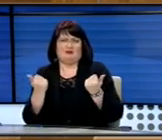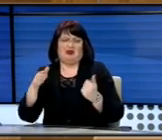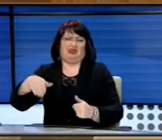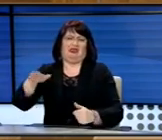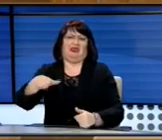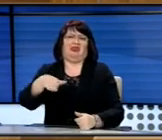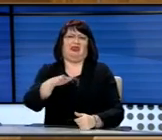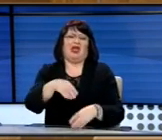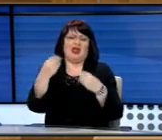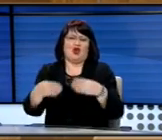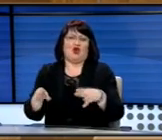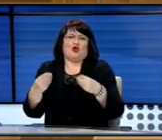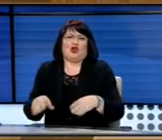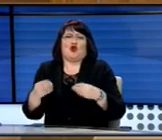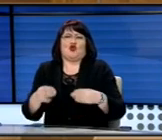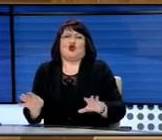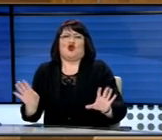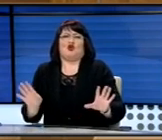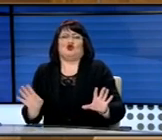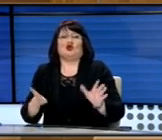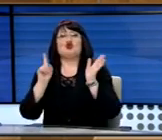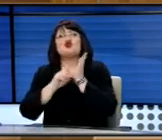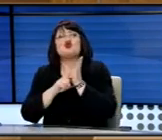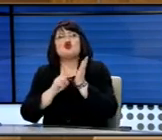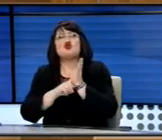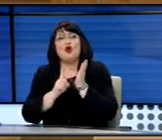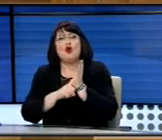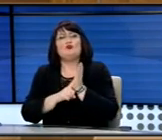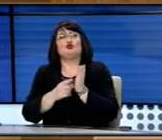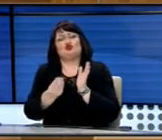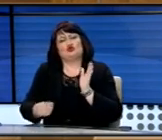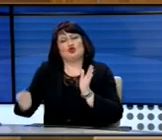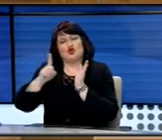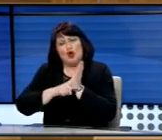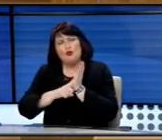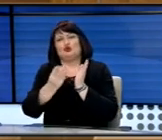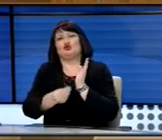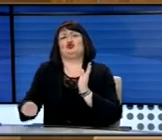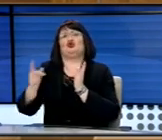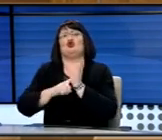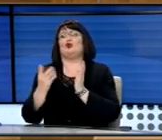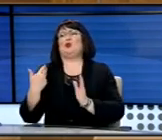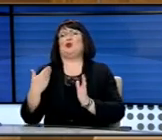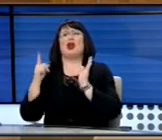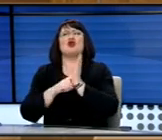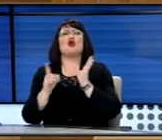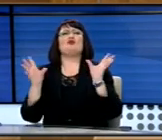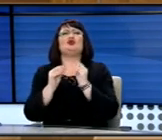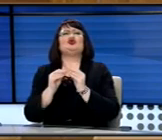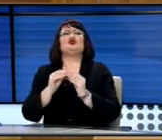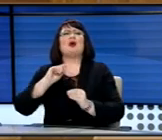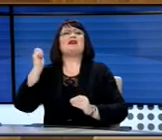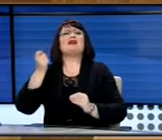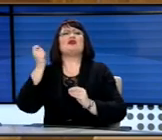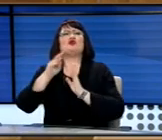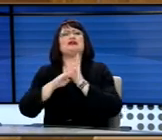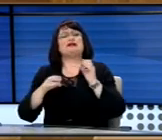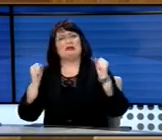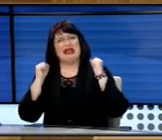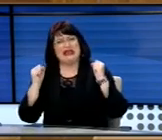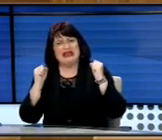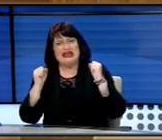και περισσότερο με νόμους πάνω στους νόμους, όπως ο πρόσφατος νόμος για το νέο ΕΣΥ που ενισχύει